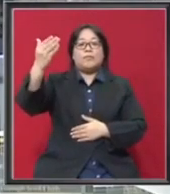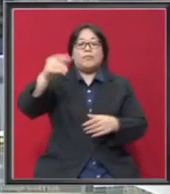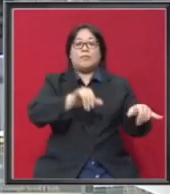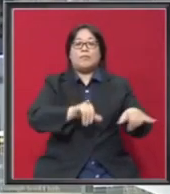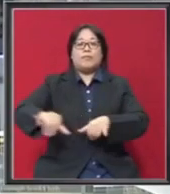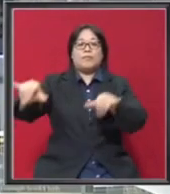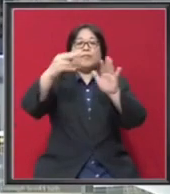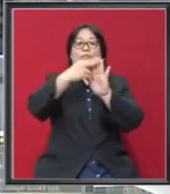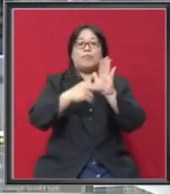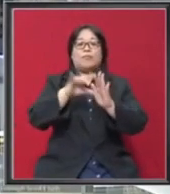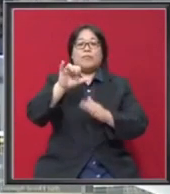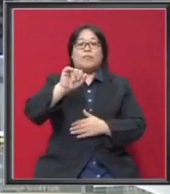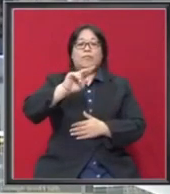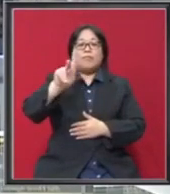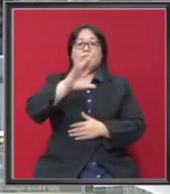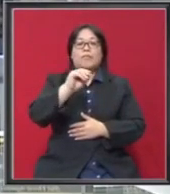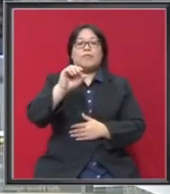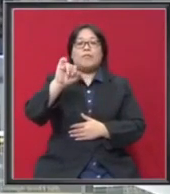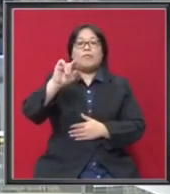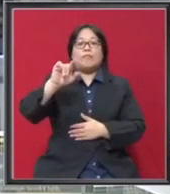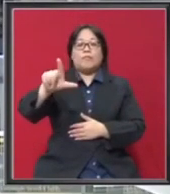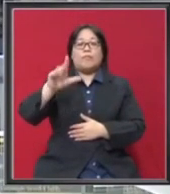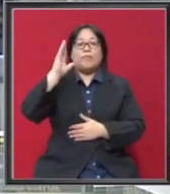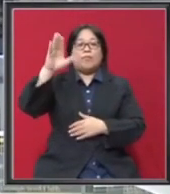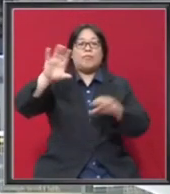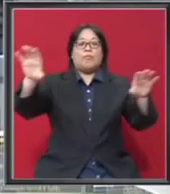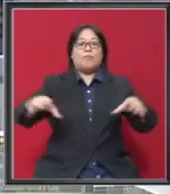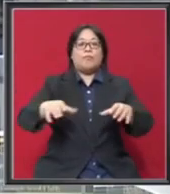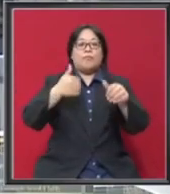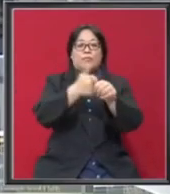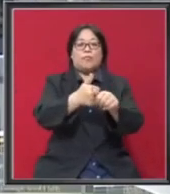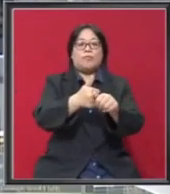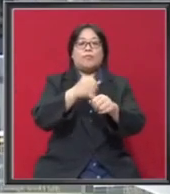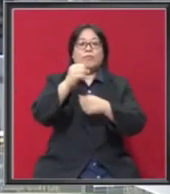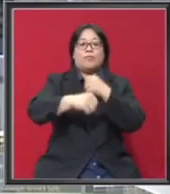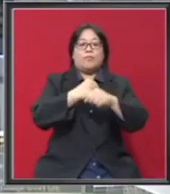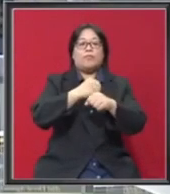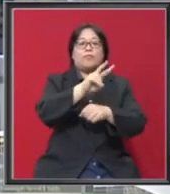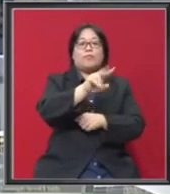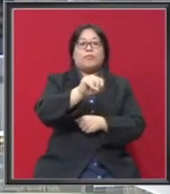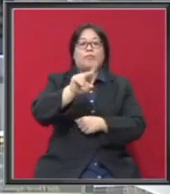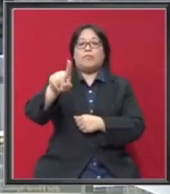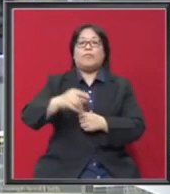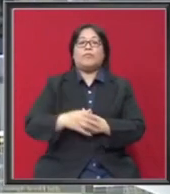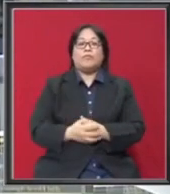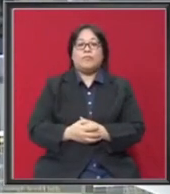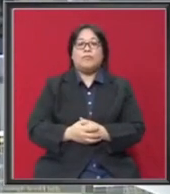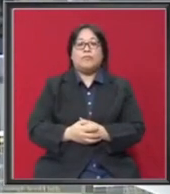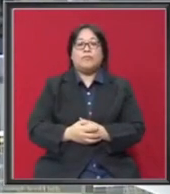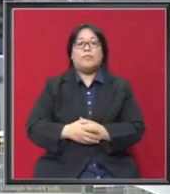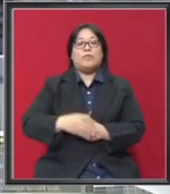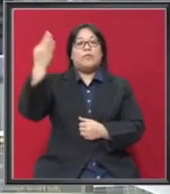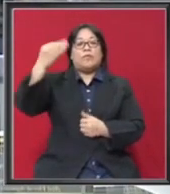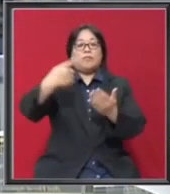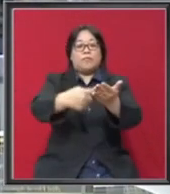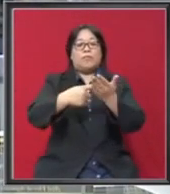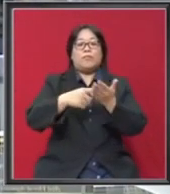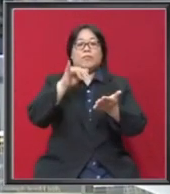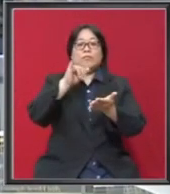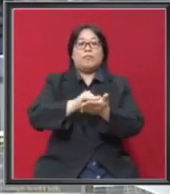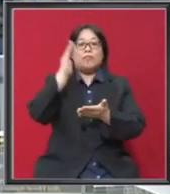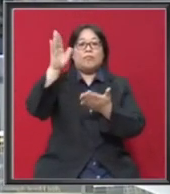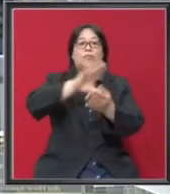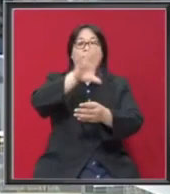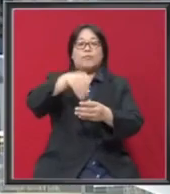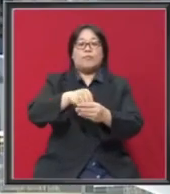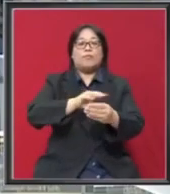penyelarasan Indonesia rak dan sipil yang dijadwalkan akan diadakan pada awal 2021 forum perundingan tersebut